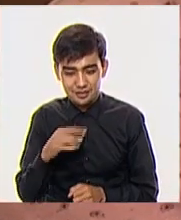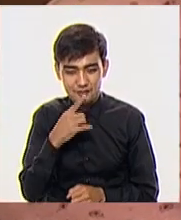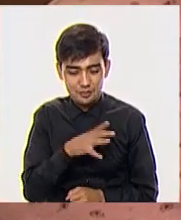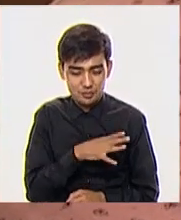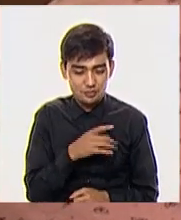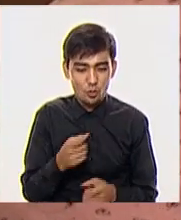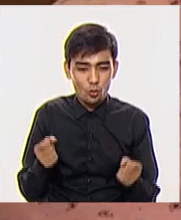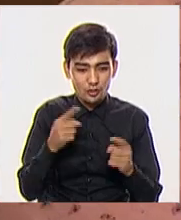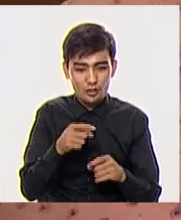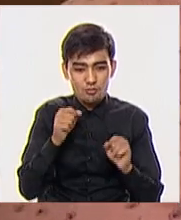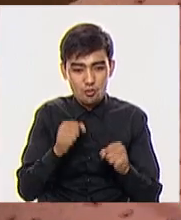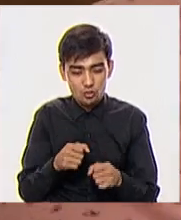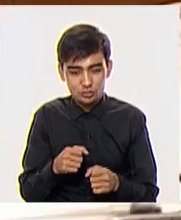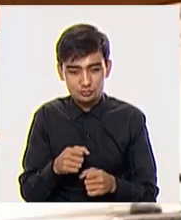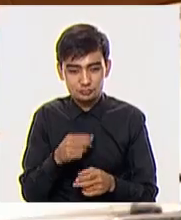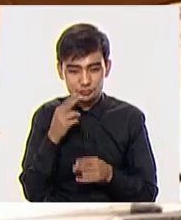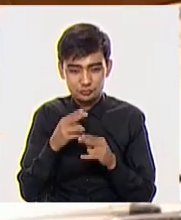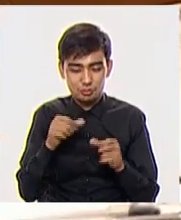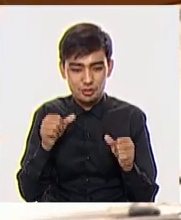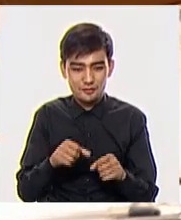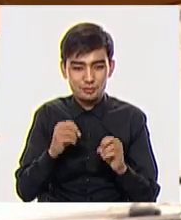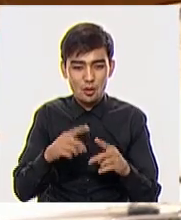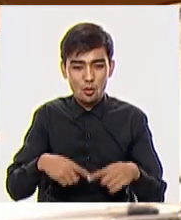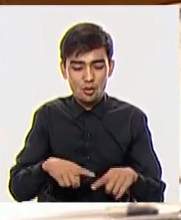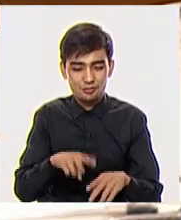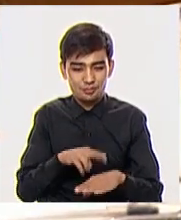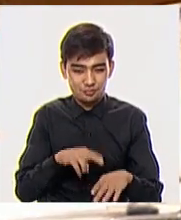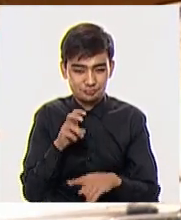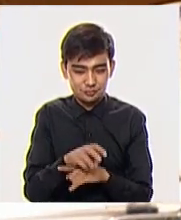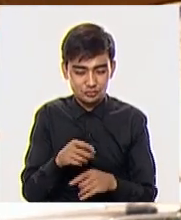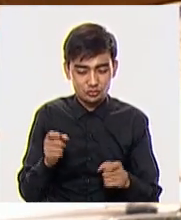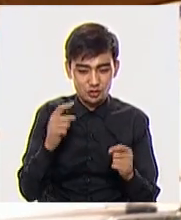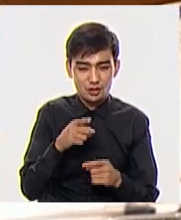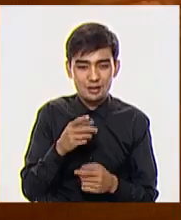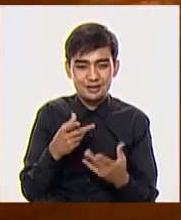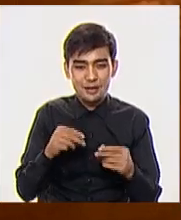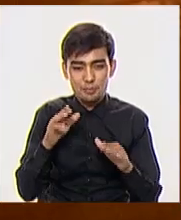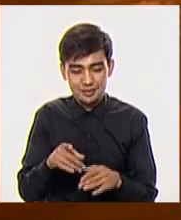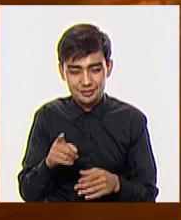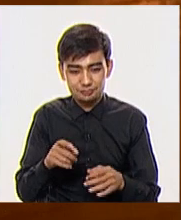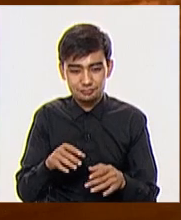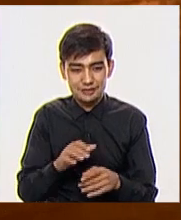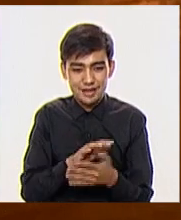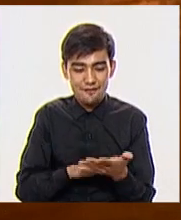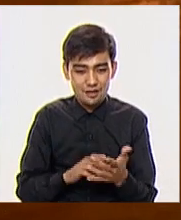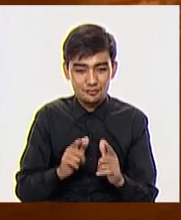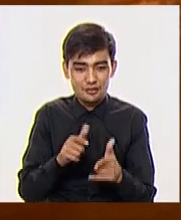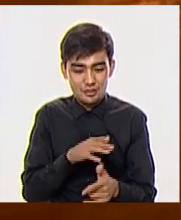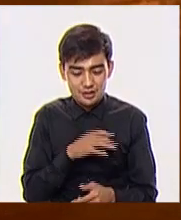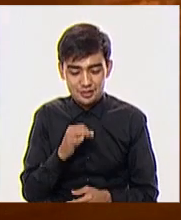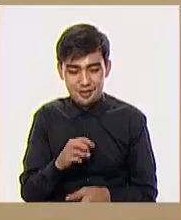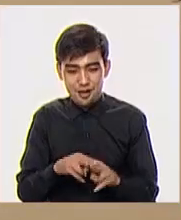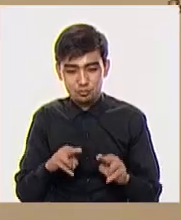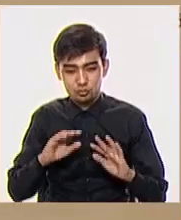говорит, что выяснить это можно, обратившись в правоохранительные органы. Там можно узнать, с какого устройства была подана заявка. Только в